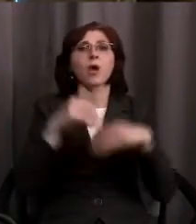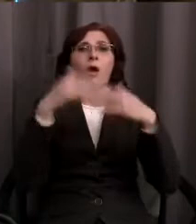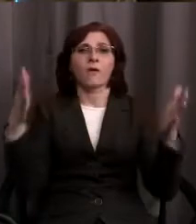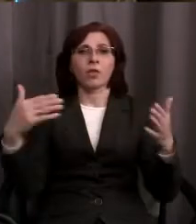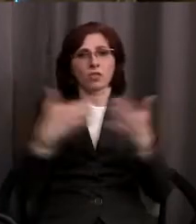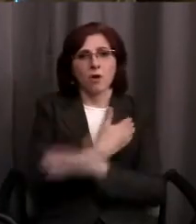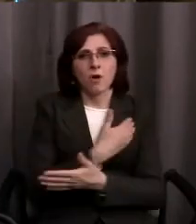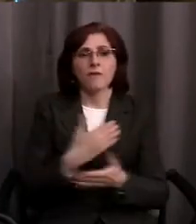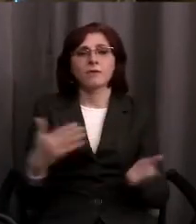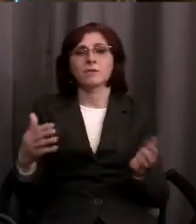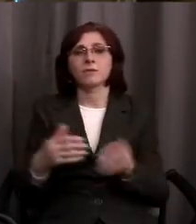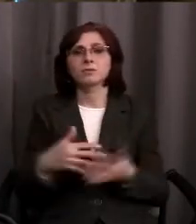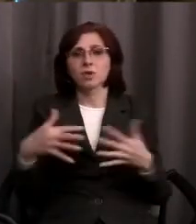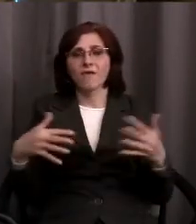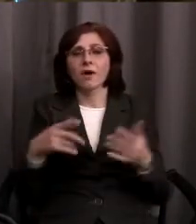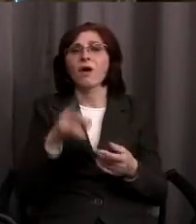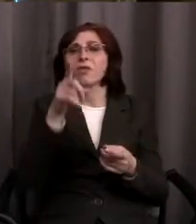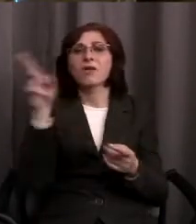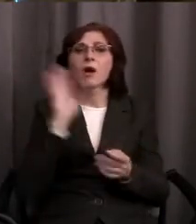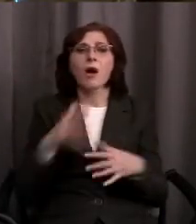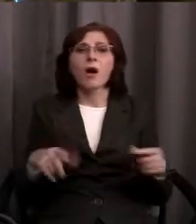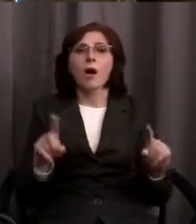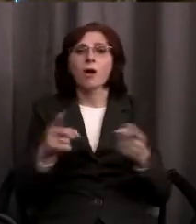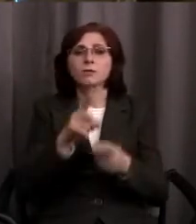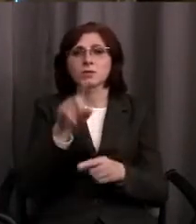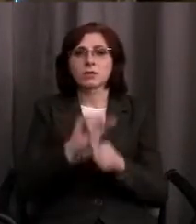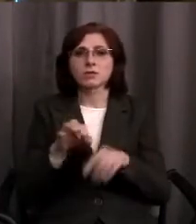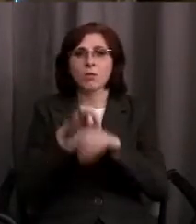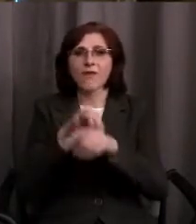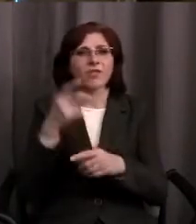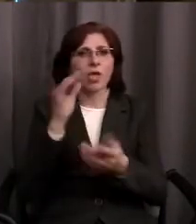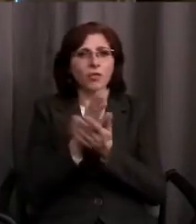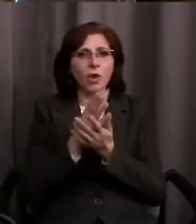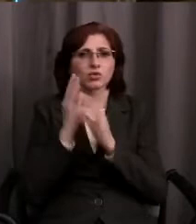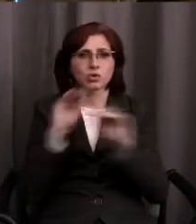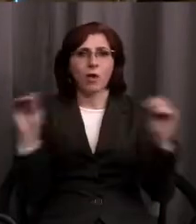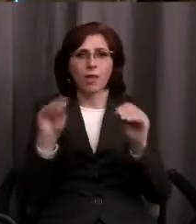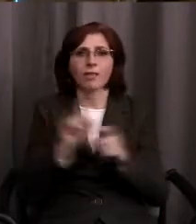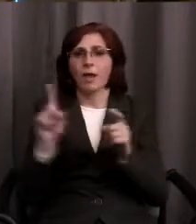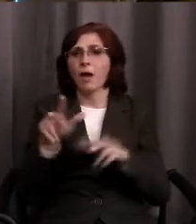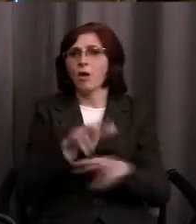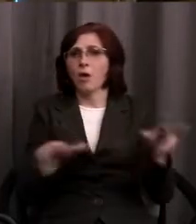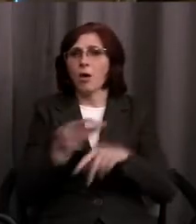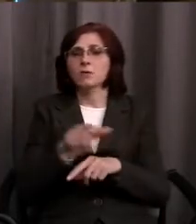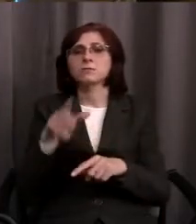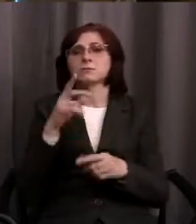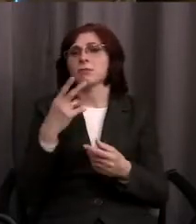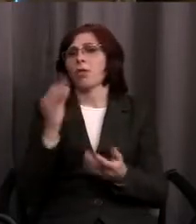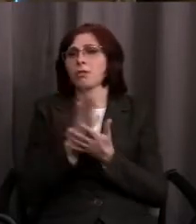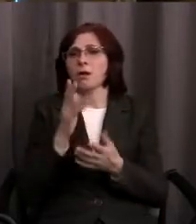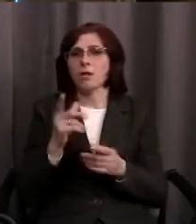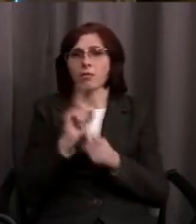kolejne. Te organizacje prowadzą nie tylko szkolenia dla rodzin, nie tylko szkolenia dla